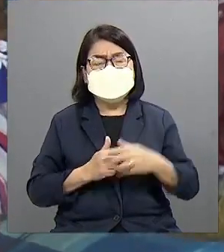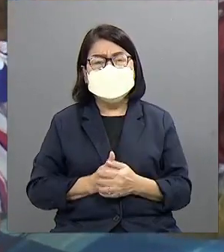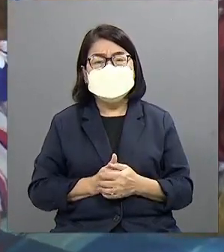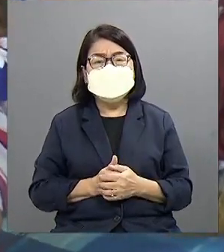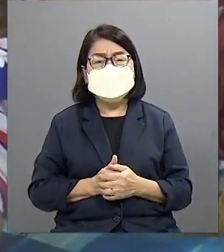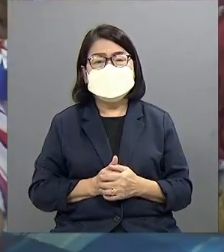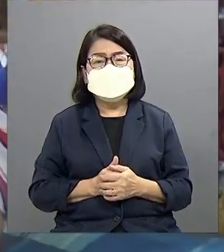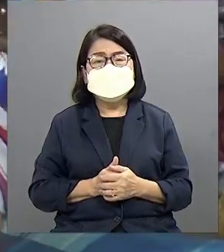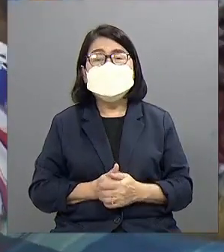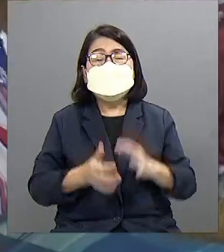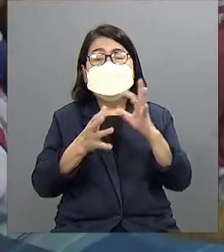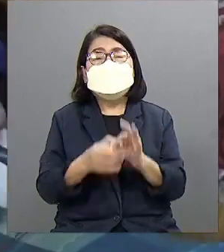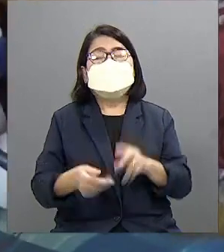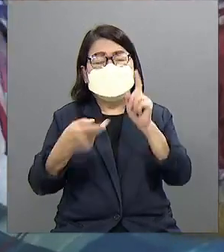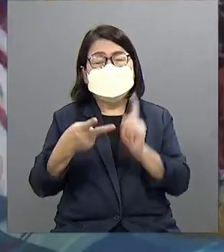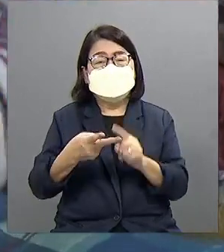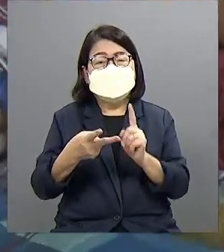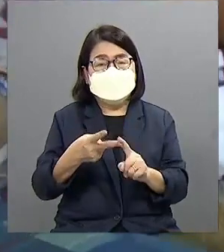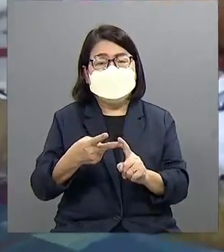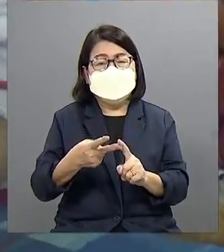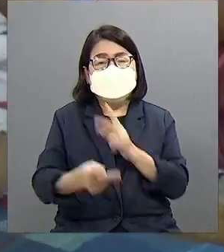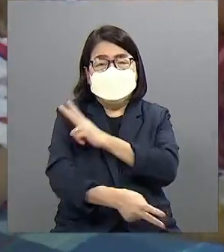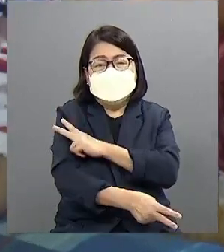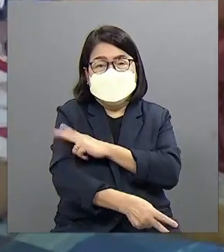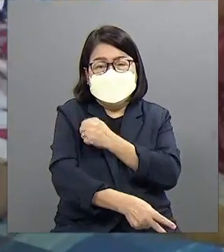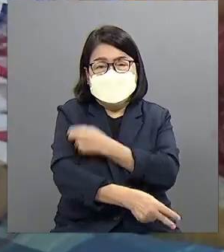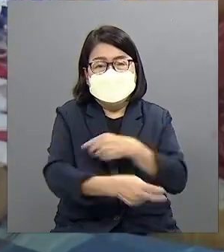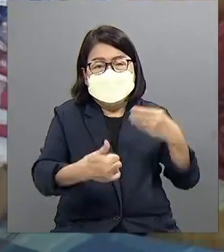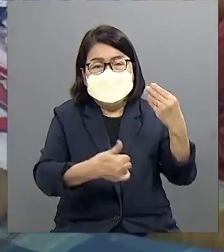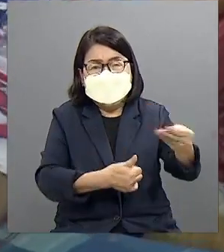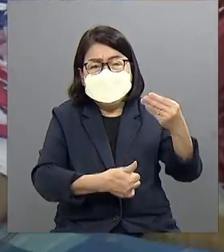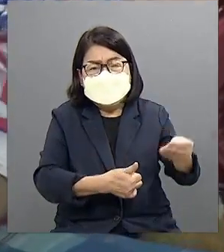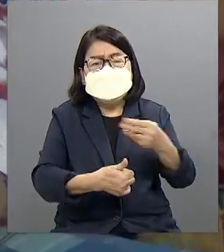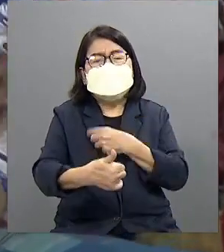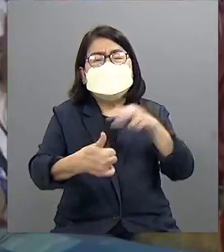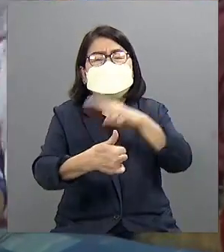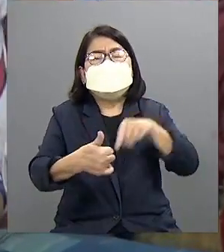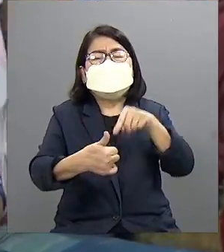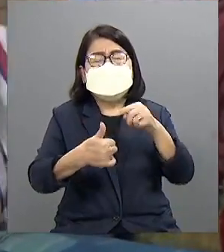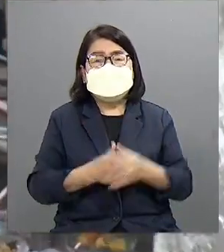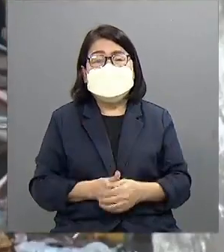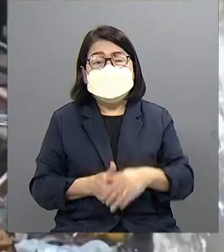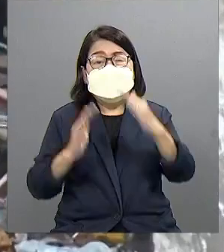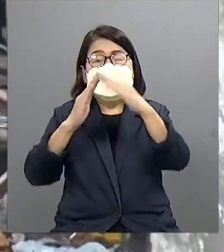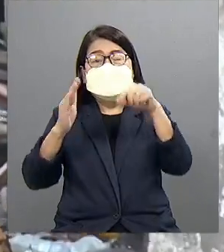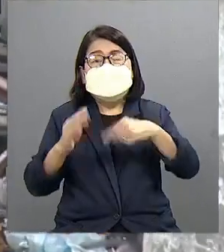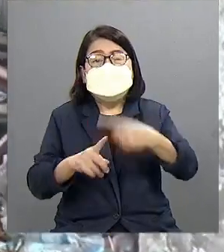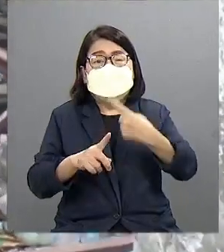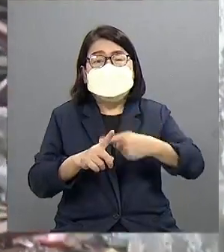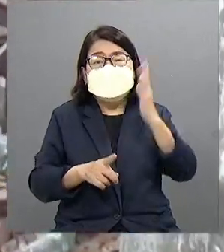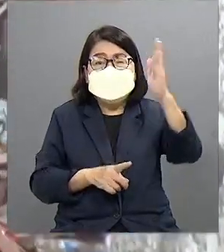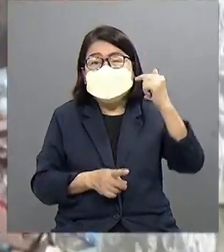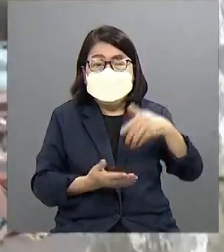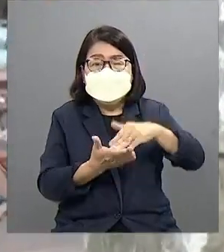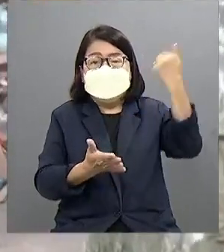บรักษาน้องก็คือเรื่องรองเพราะว่าที่อยู่นี้ตรงนี้ไม่รู้เขาจะมาไล่เมื่อไหร่ก็ไม่รู้ คุ